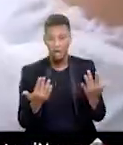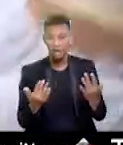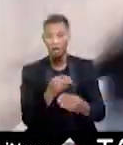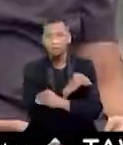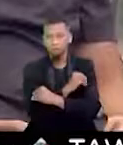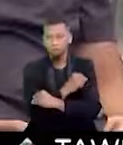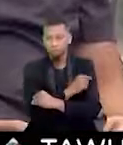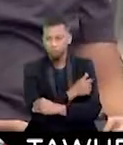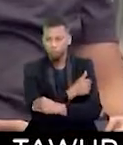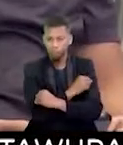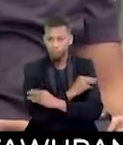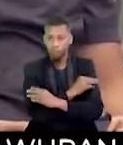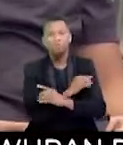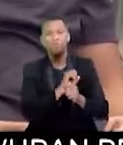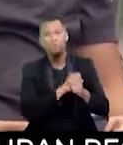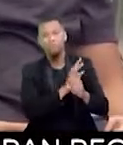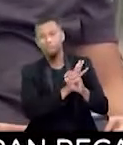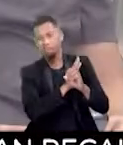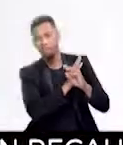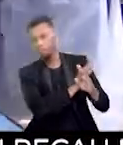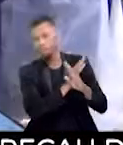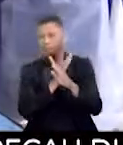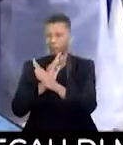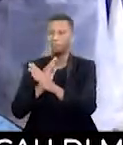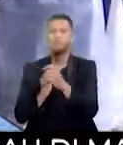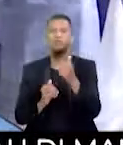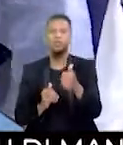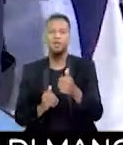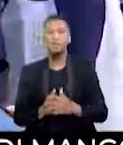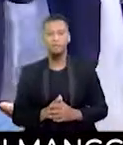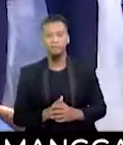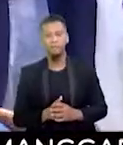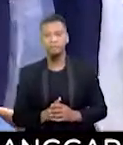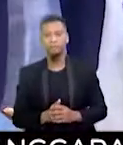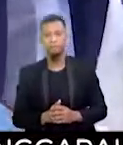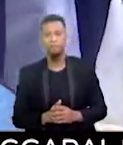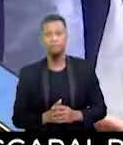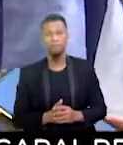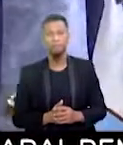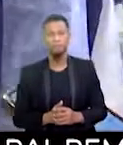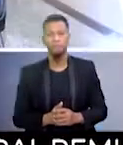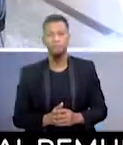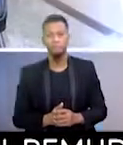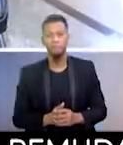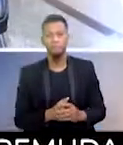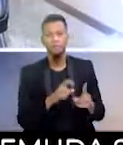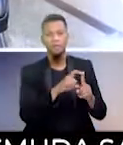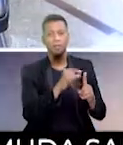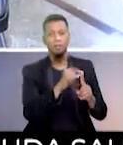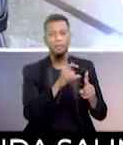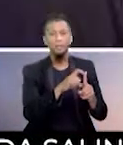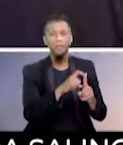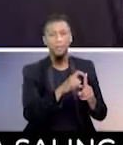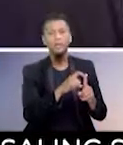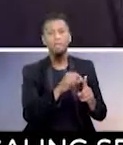serta risiko berbahaya coronavirus. Ini kan kolaborasi antara DPD P3AU DKI